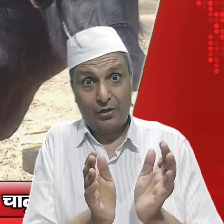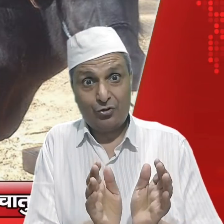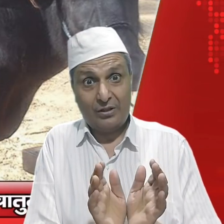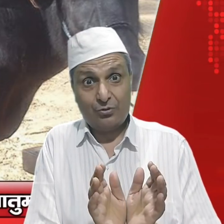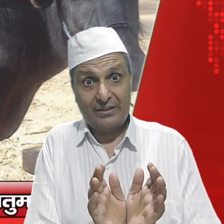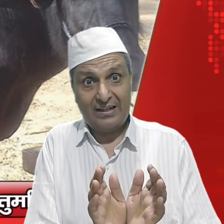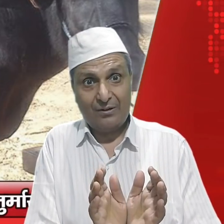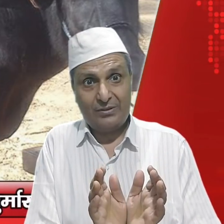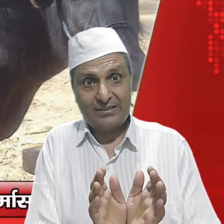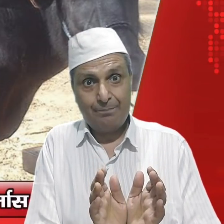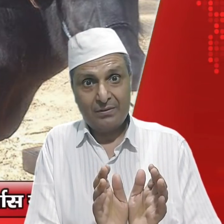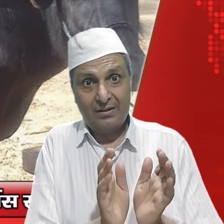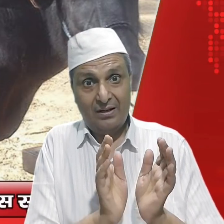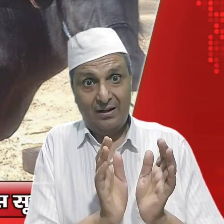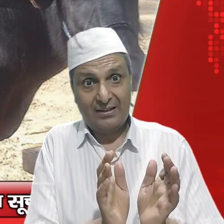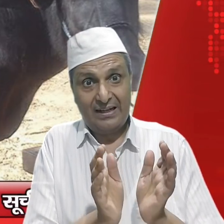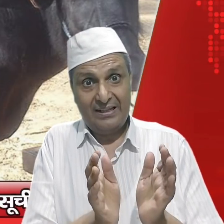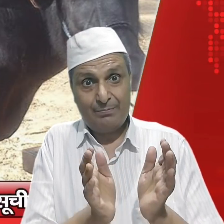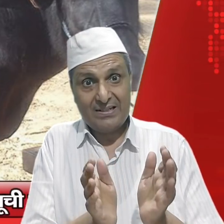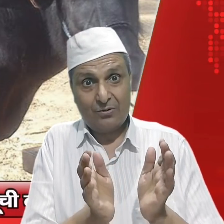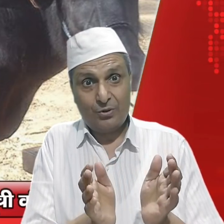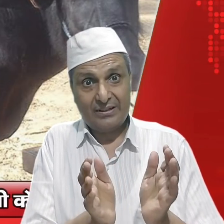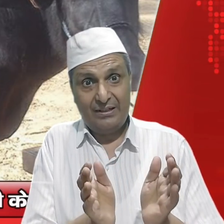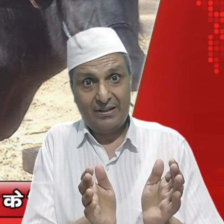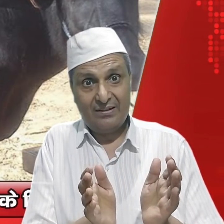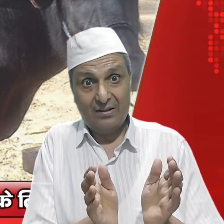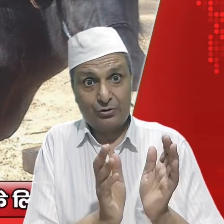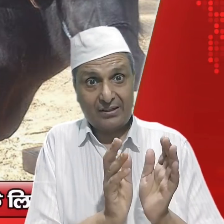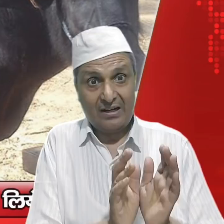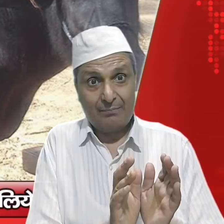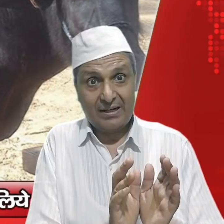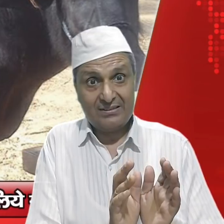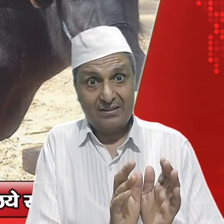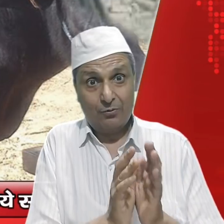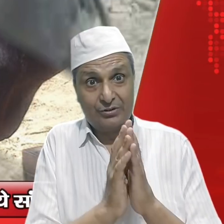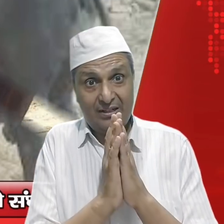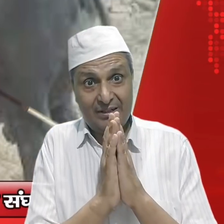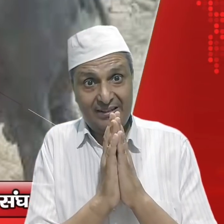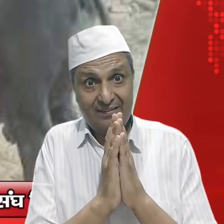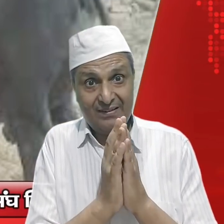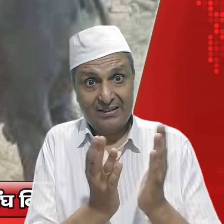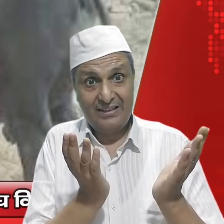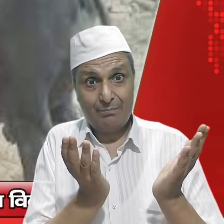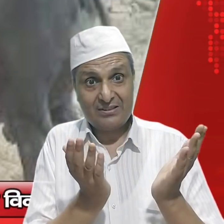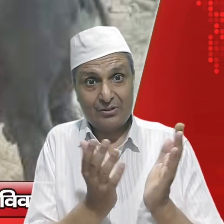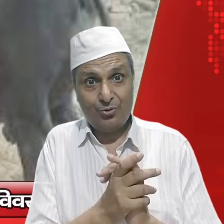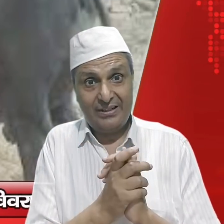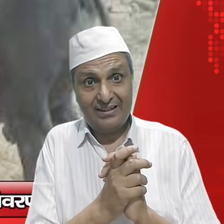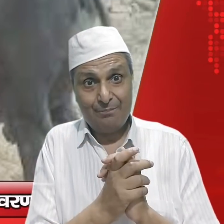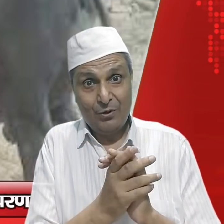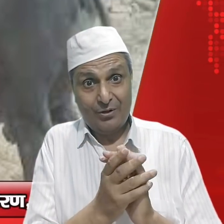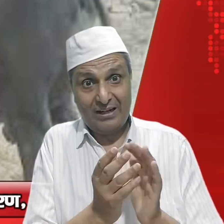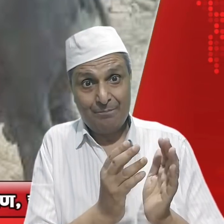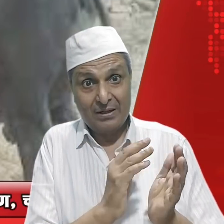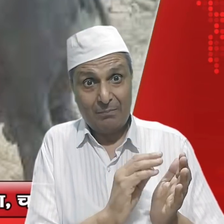और फिर उन्होंने तुरंत उससे कहा, गुर्जर से, लगता है इस भैंस को कोई तकलीफ है। गुर्जर कहता, हां महाराज। उसने नमन किया दिगंबर साधु को